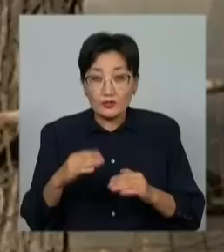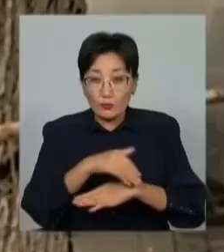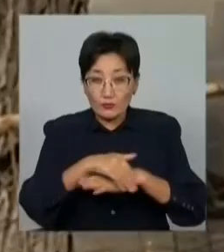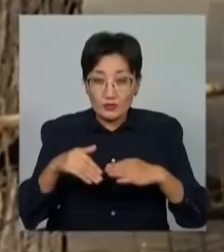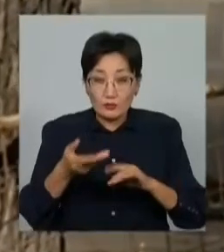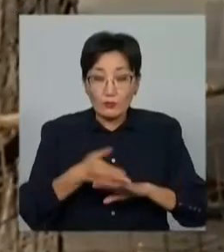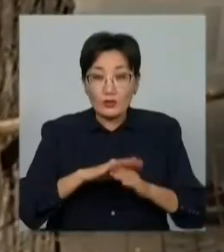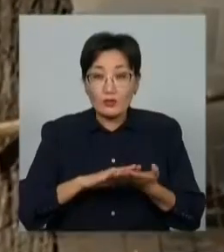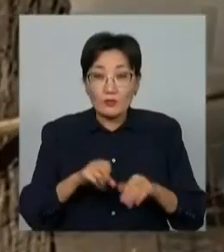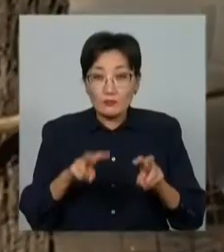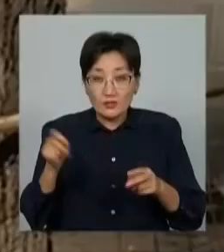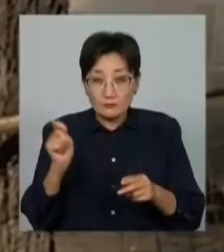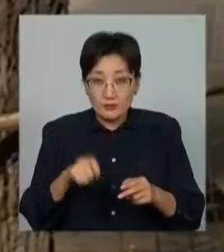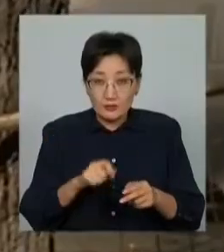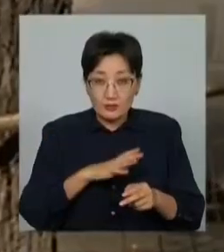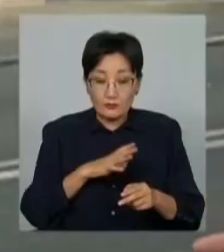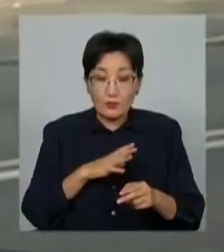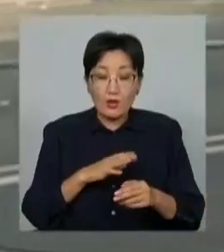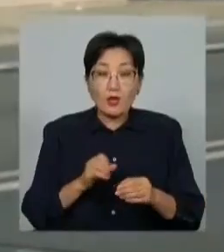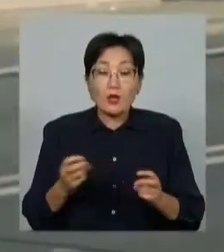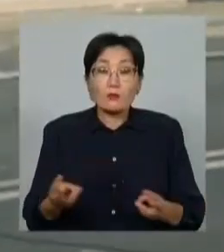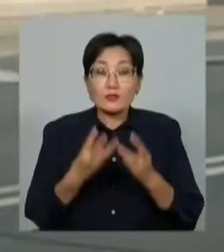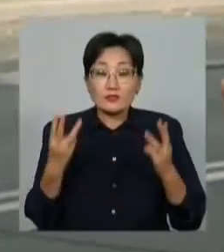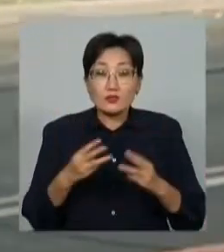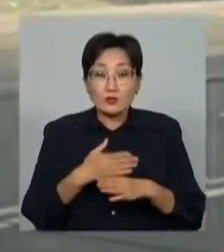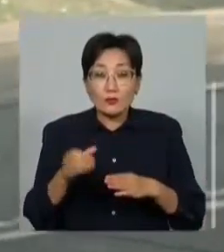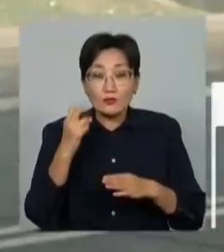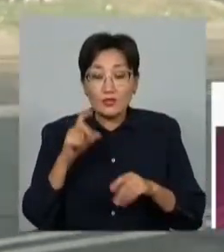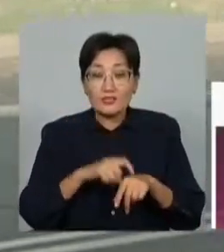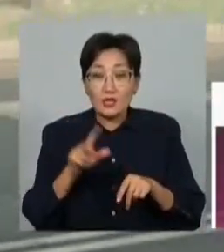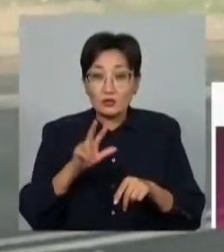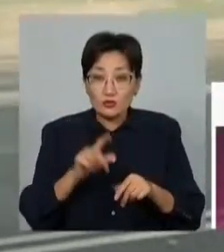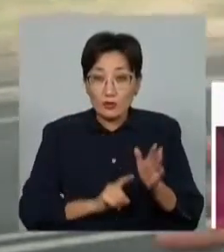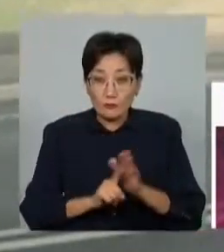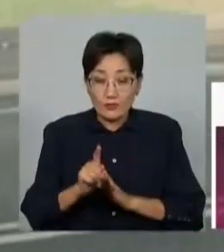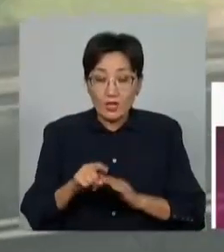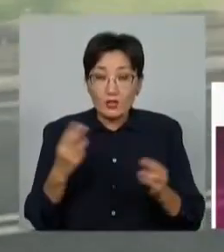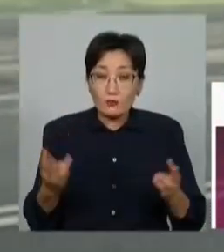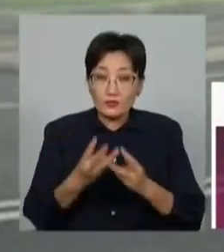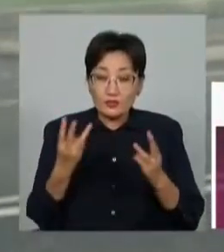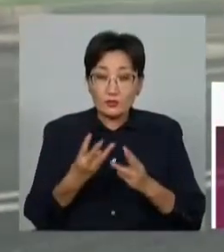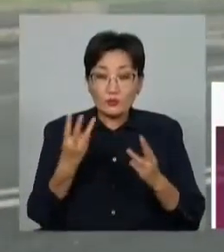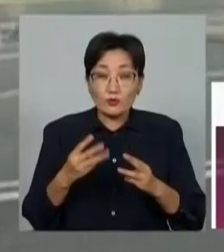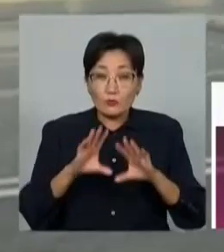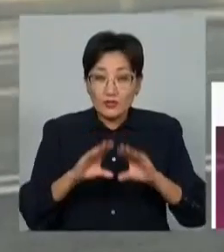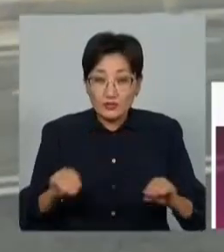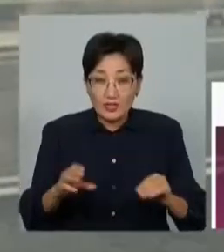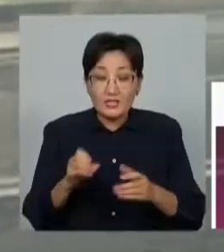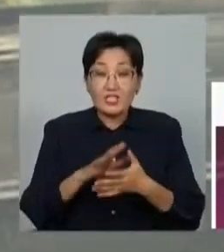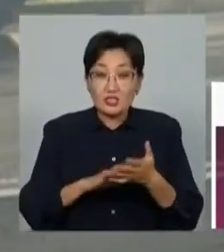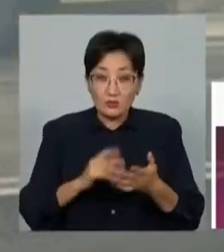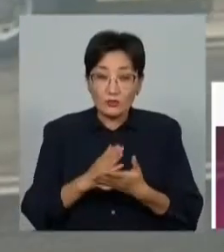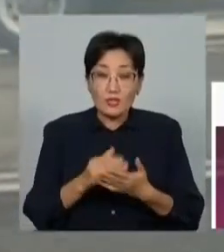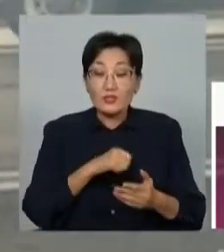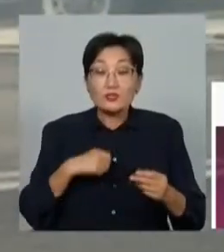мекенжайына төтеншеліктер дереу жеткен. Алапат өрт түстен кейін сағат 3-тер шамасында басталған. Қызыл жалында ауыздықтау әлі де жалғасып